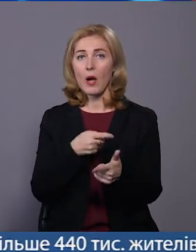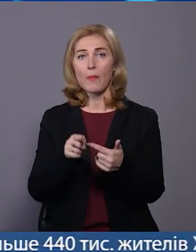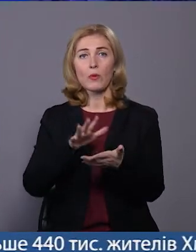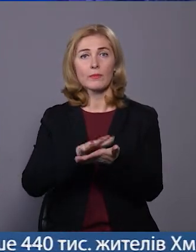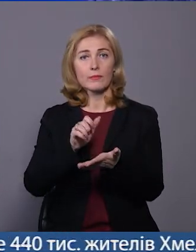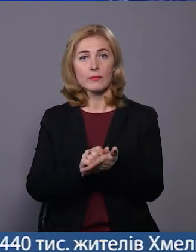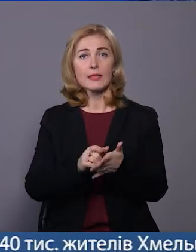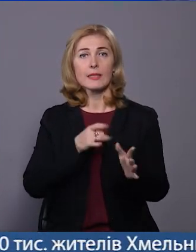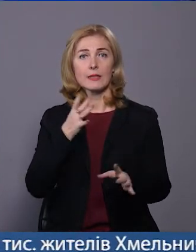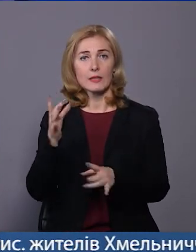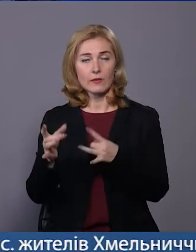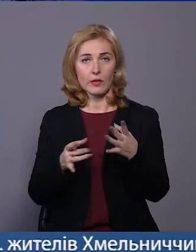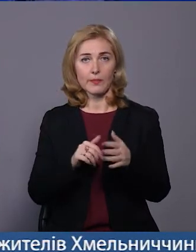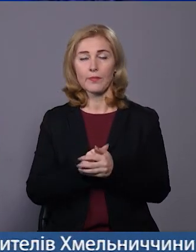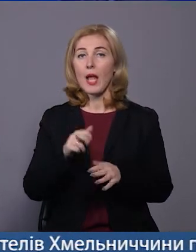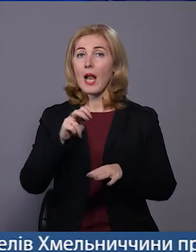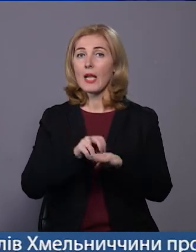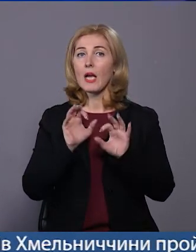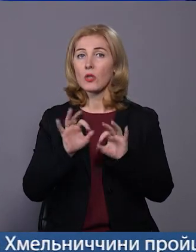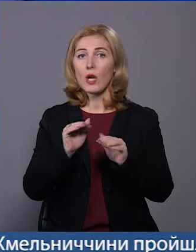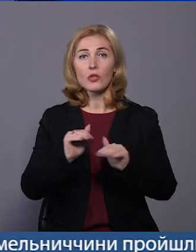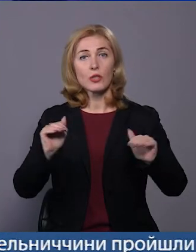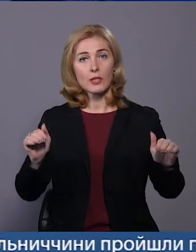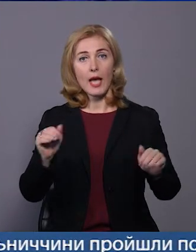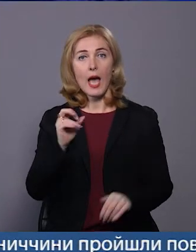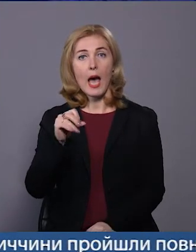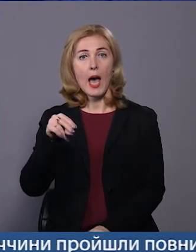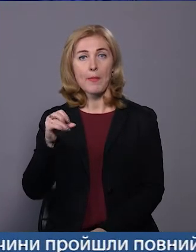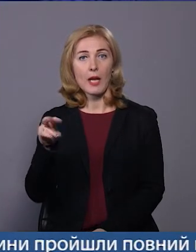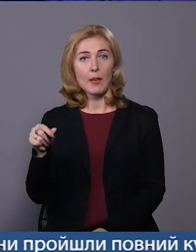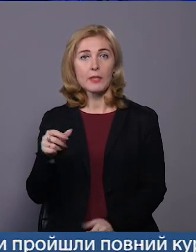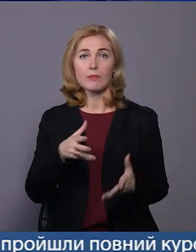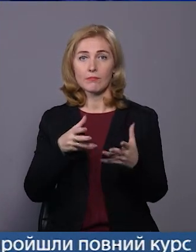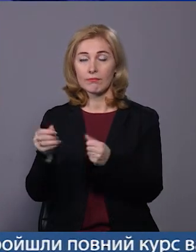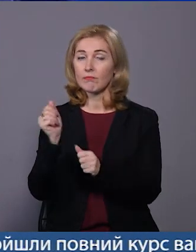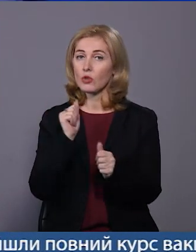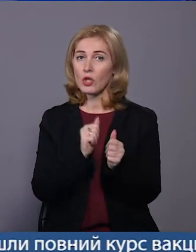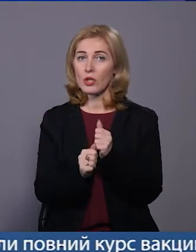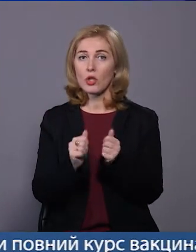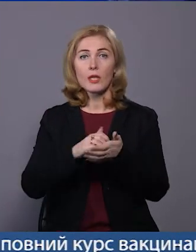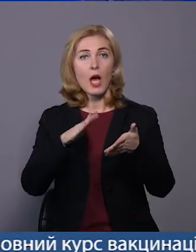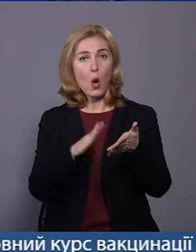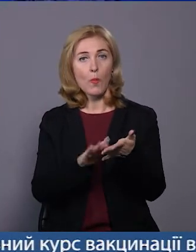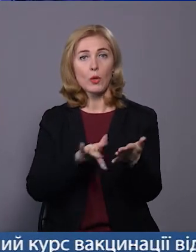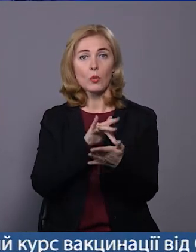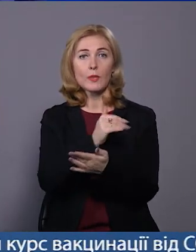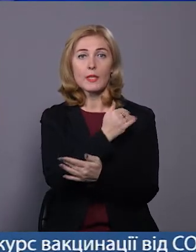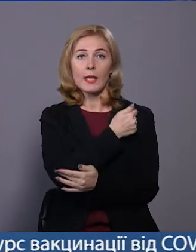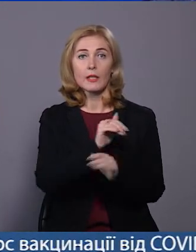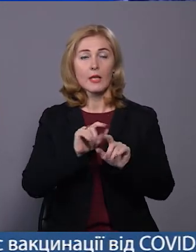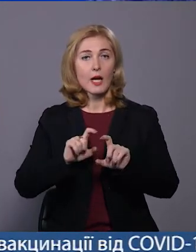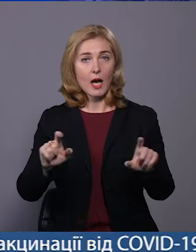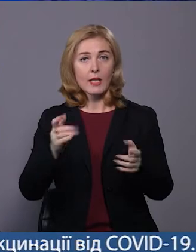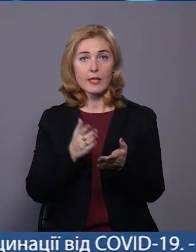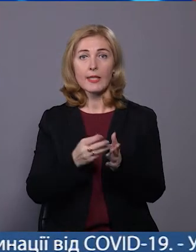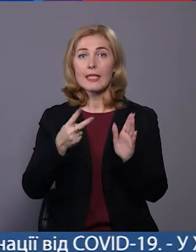центральної нервової системи. Лікарі кажуть, дітей епілепсія вражає частіше. На обліку у міській дитячій лікарні